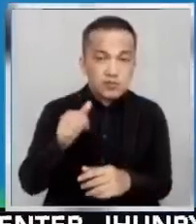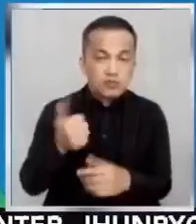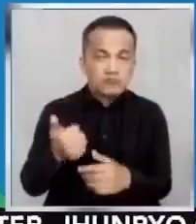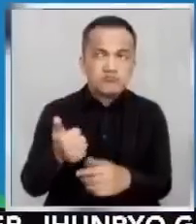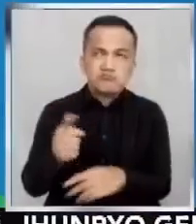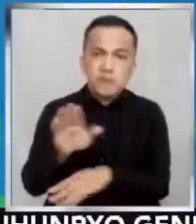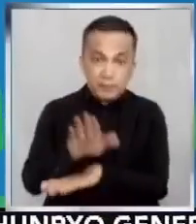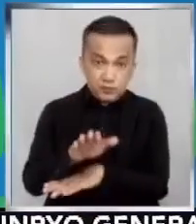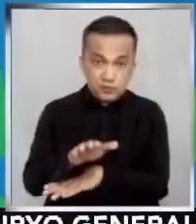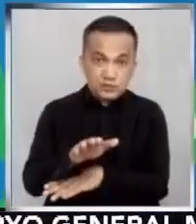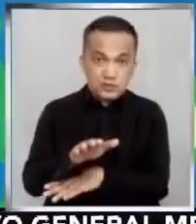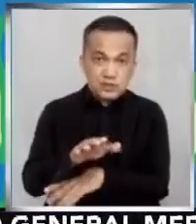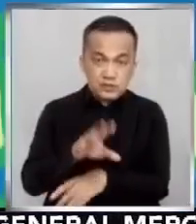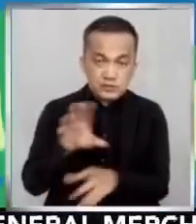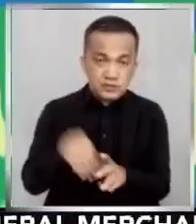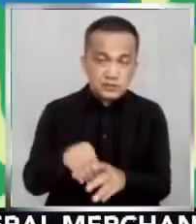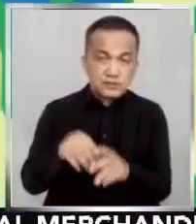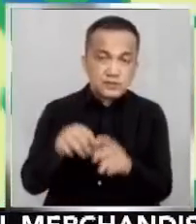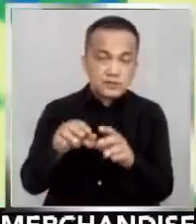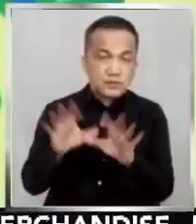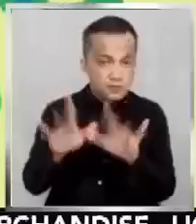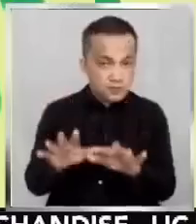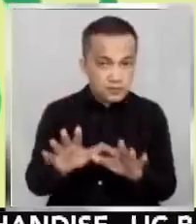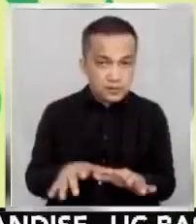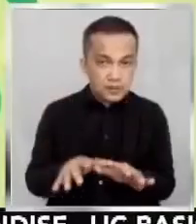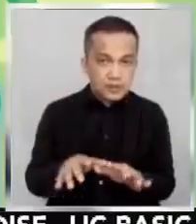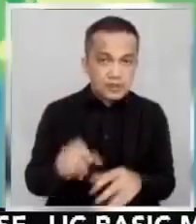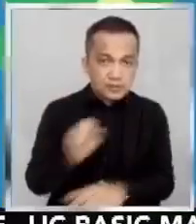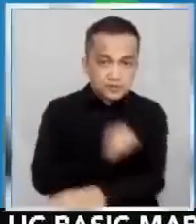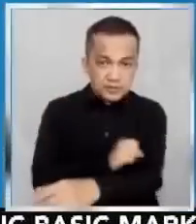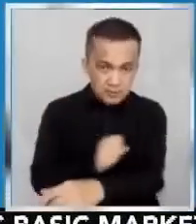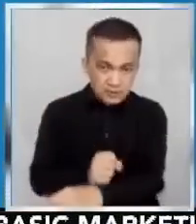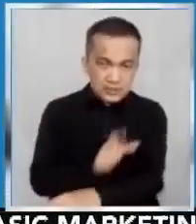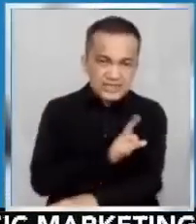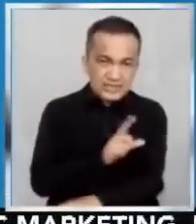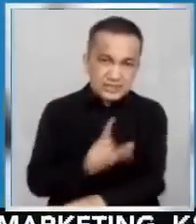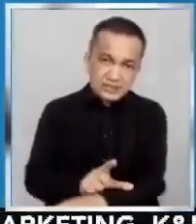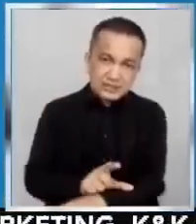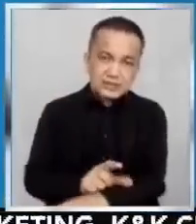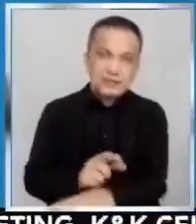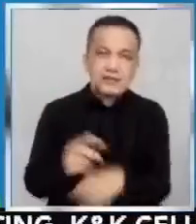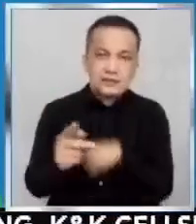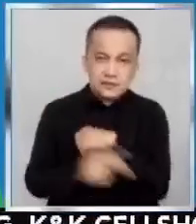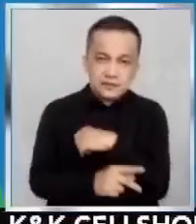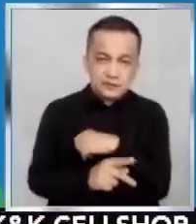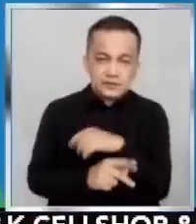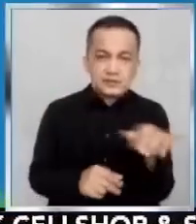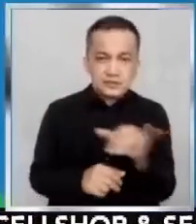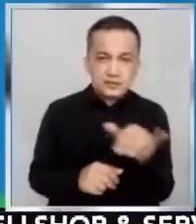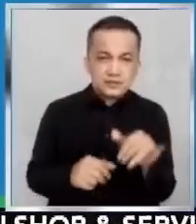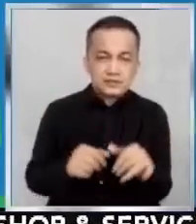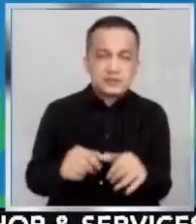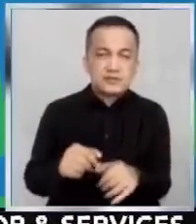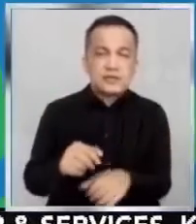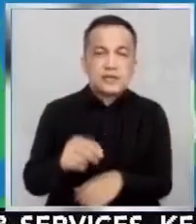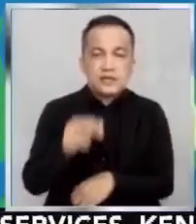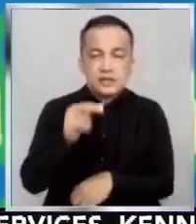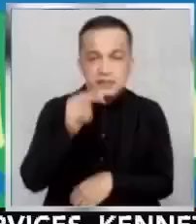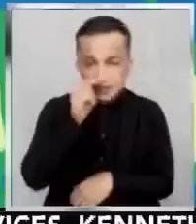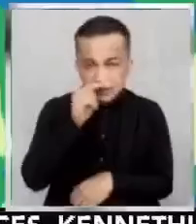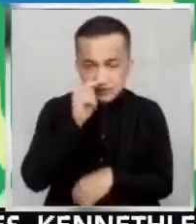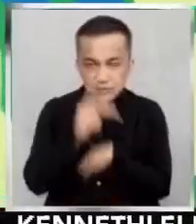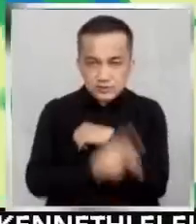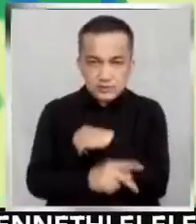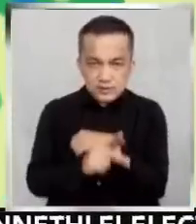hapon, kabilang po sa makakaranas niyan ang Samar at ang Leyte Provinces. Ganun din itong Negros Provinces at maging ang